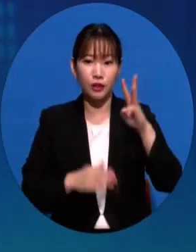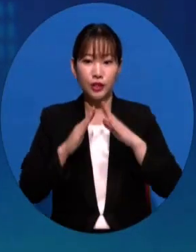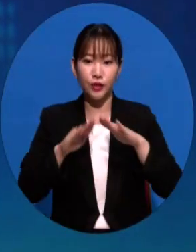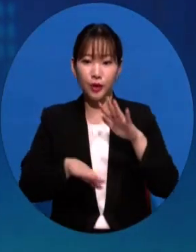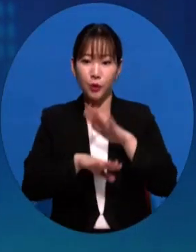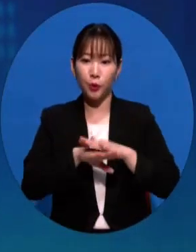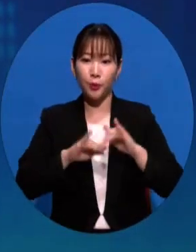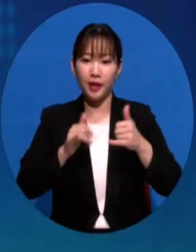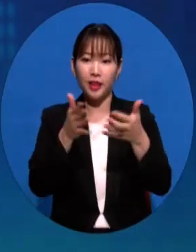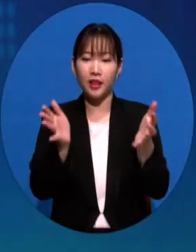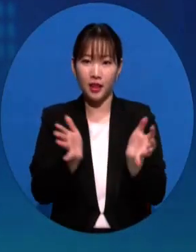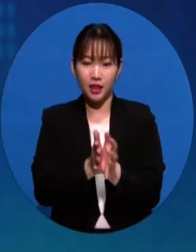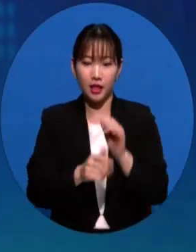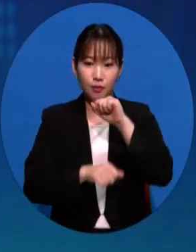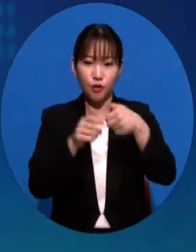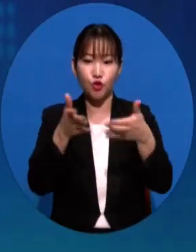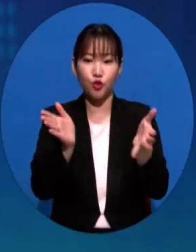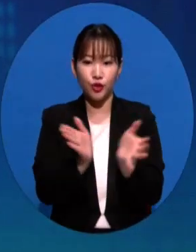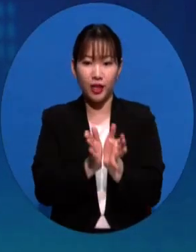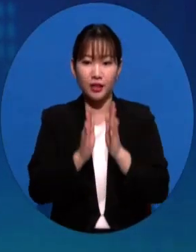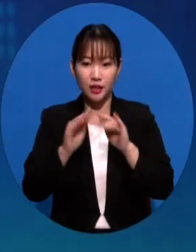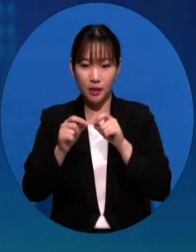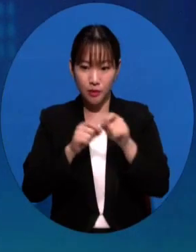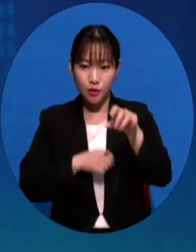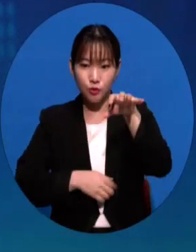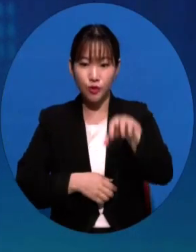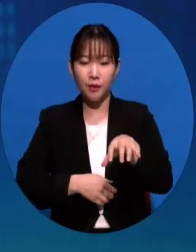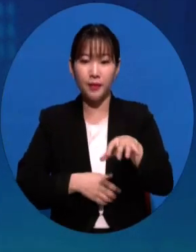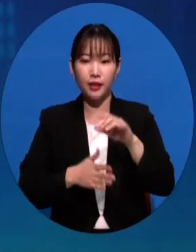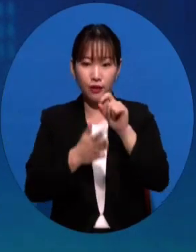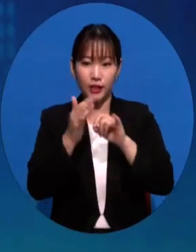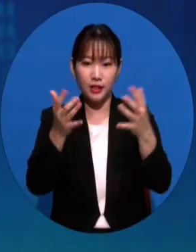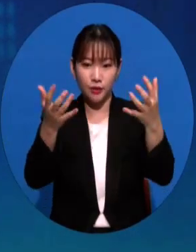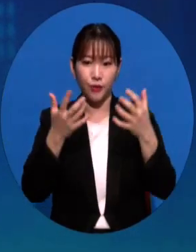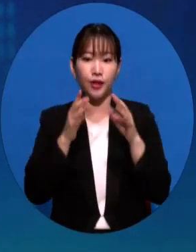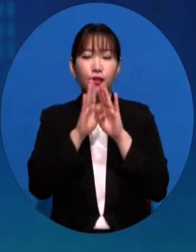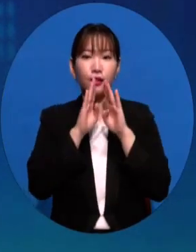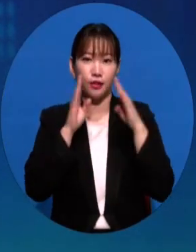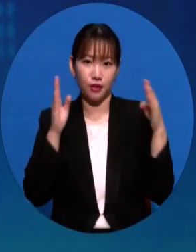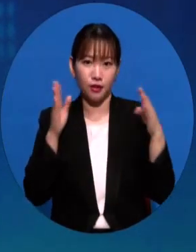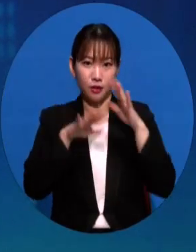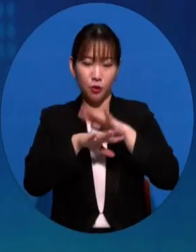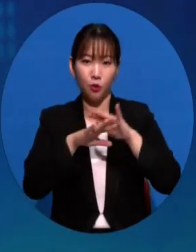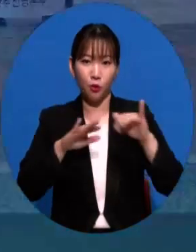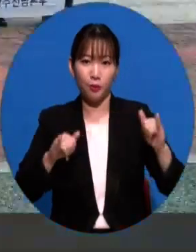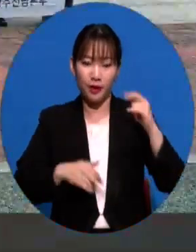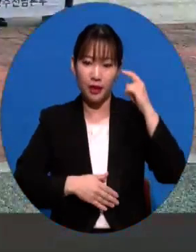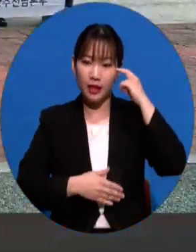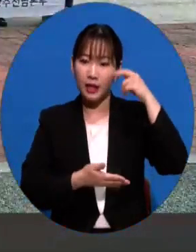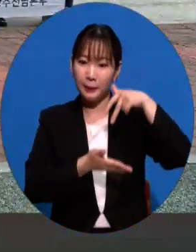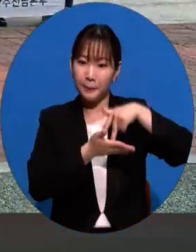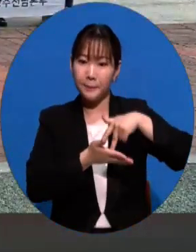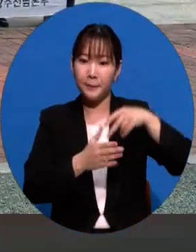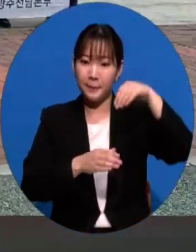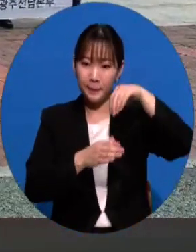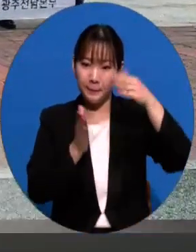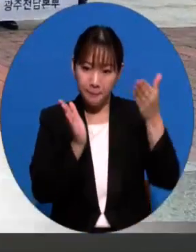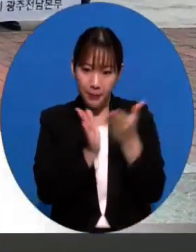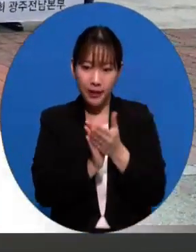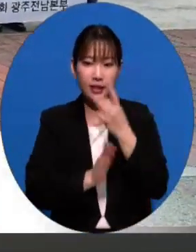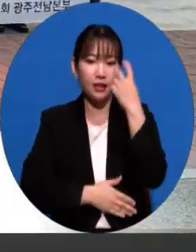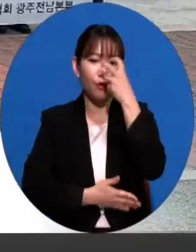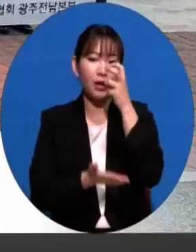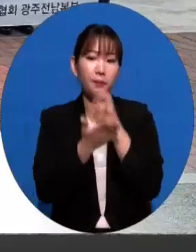광주 전남 농민 단체들은 더불어민주당 전남도당 앞에서 기자회견을 열고 농민의 의견을 반영한 양곡